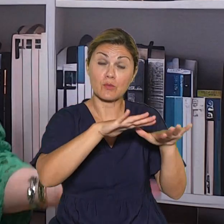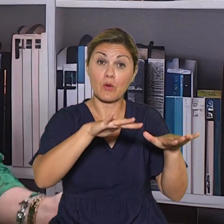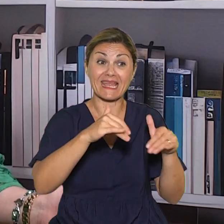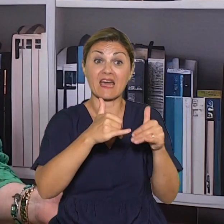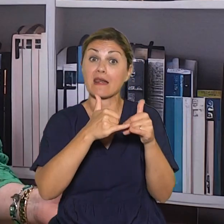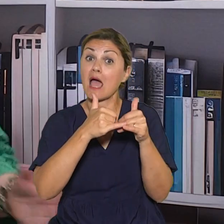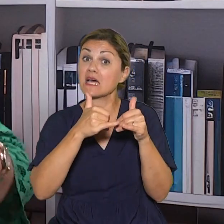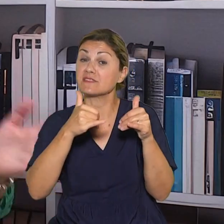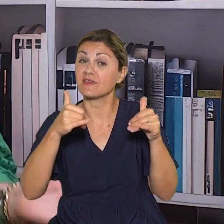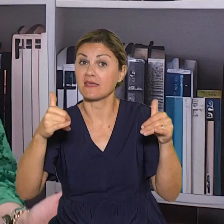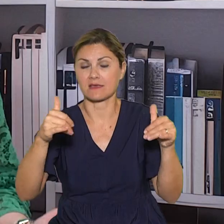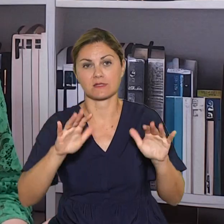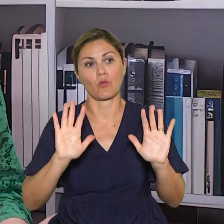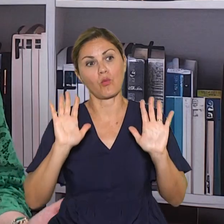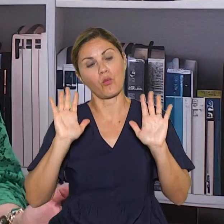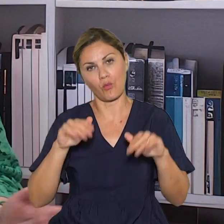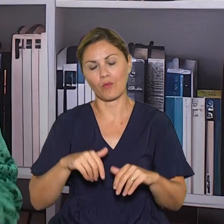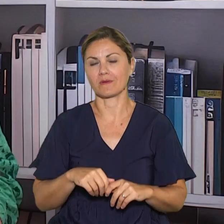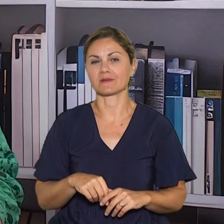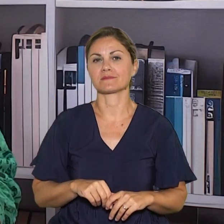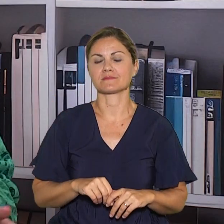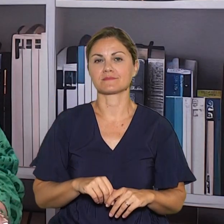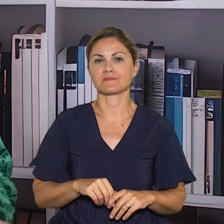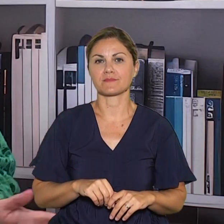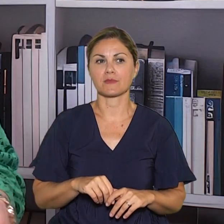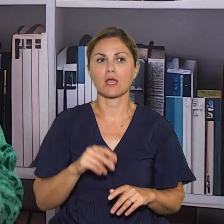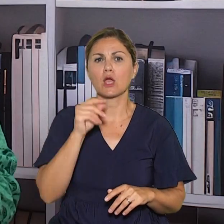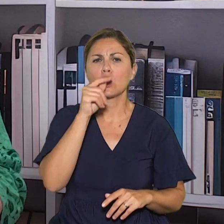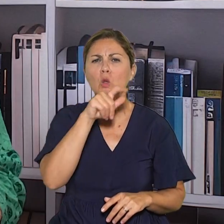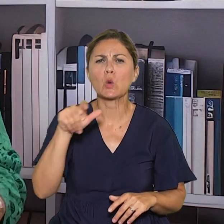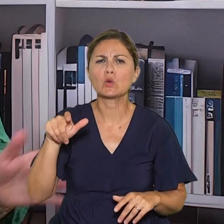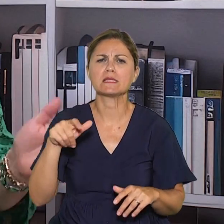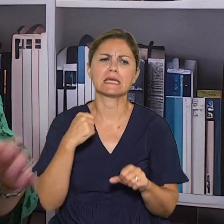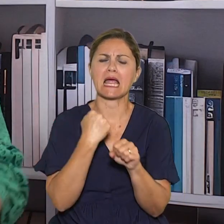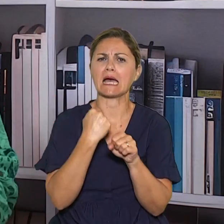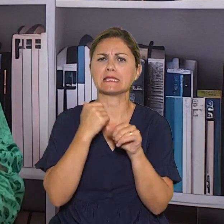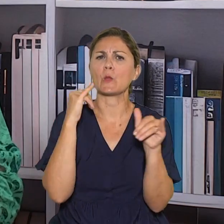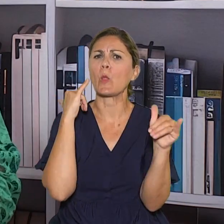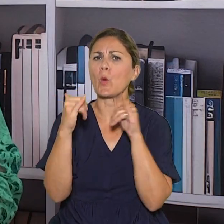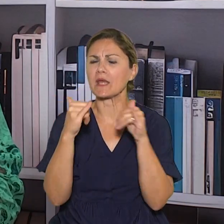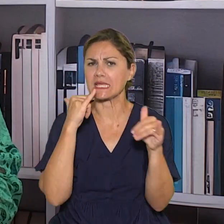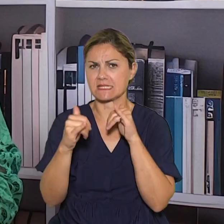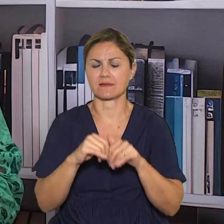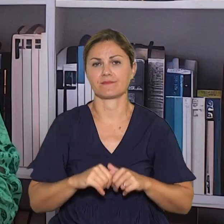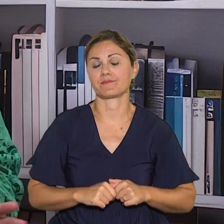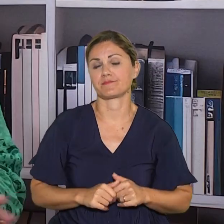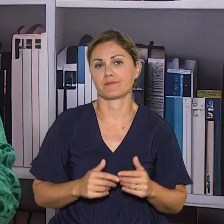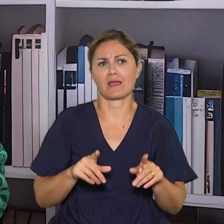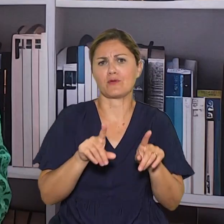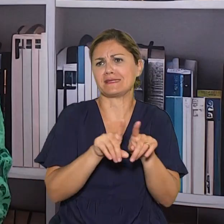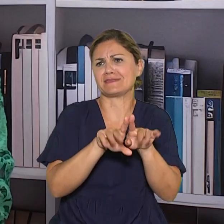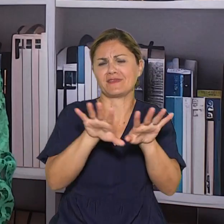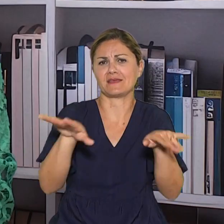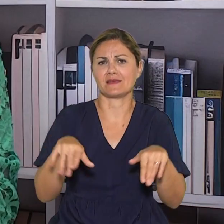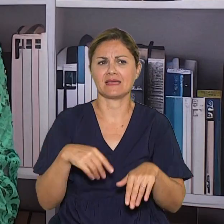počelo razvijati, na moru je. I ljudi se bave turizmom sasvim i sasvačim, kao sva druga primorska